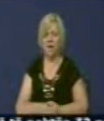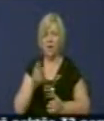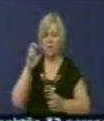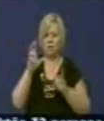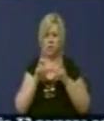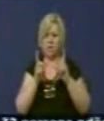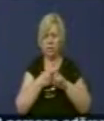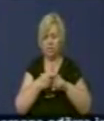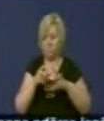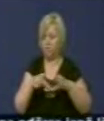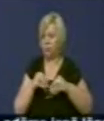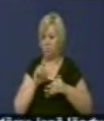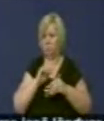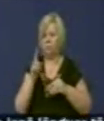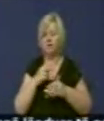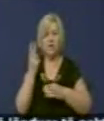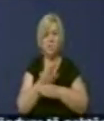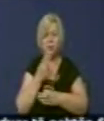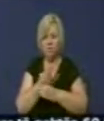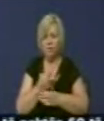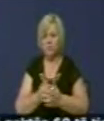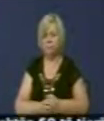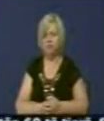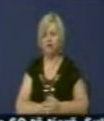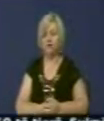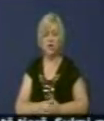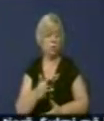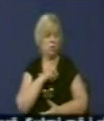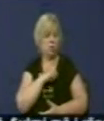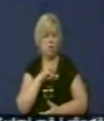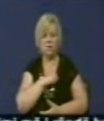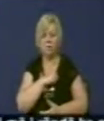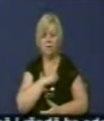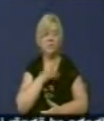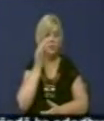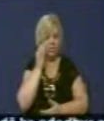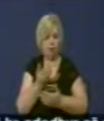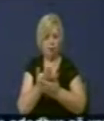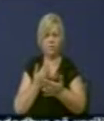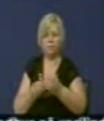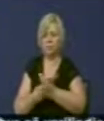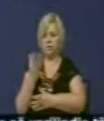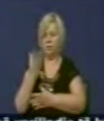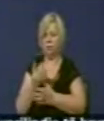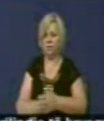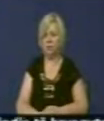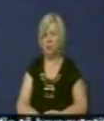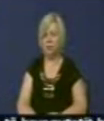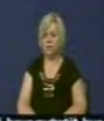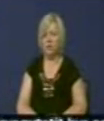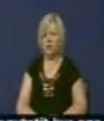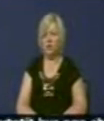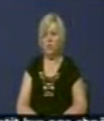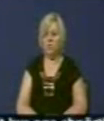sa pavarësia e Kosovës, natyrisht brenda doktrinës se origjina bën pjesë në